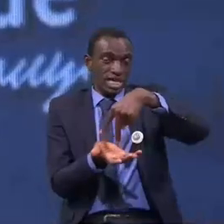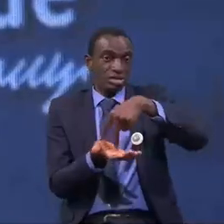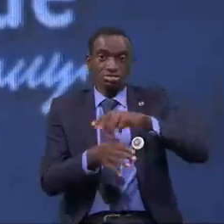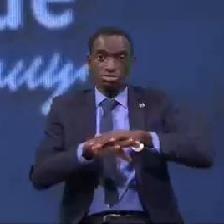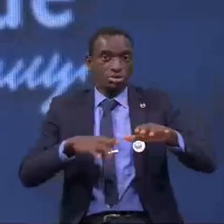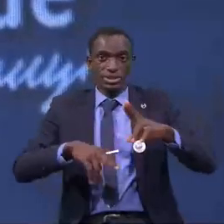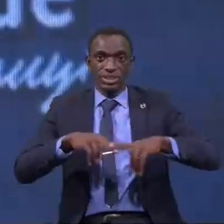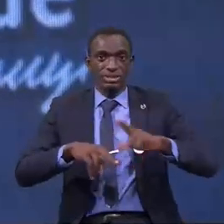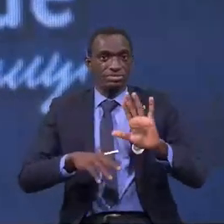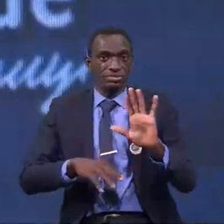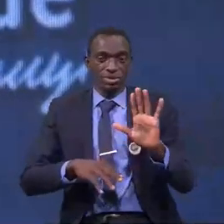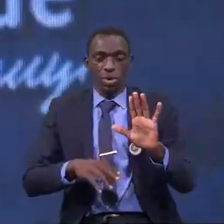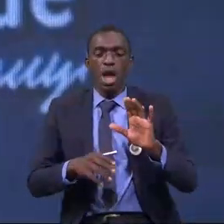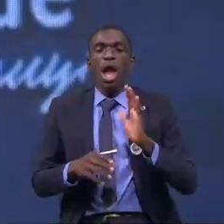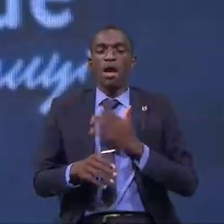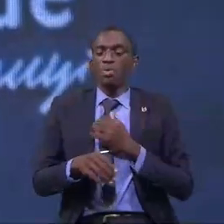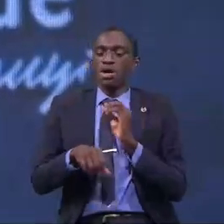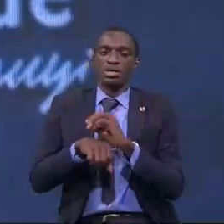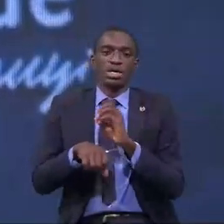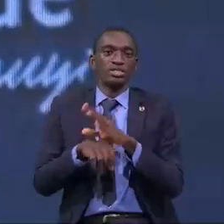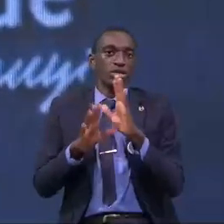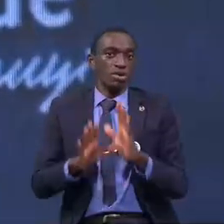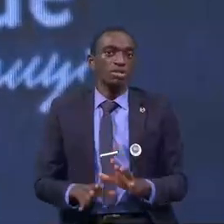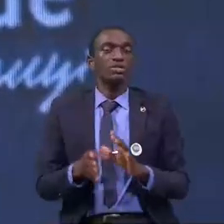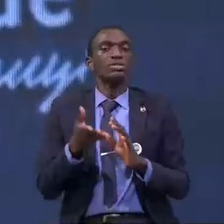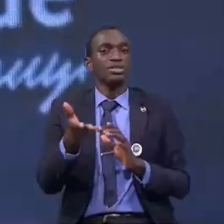Toujours debout, nos conseillers sont là.